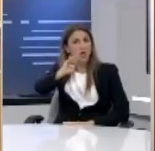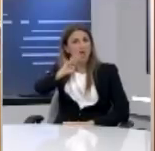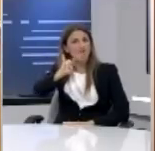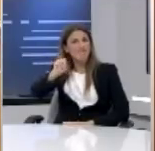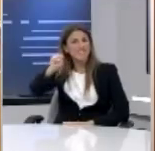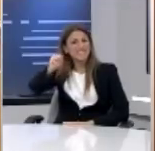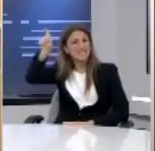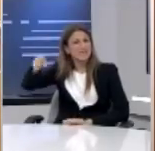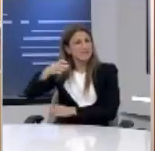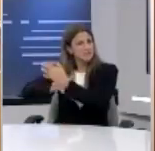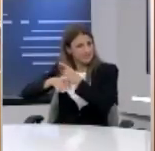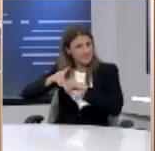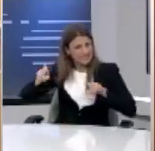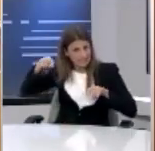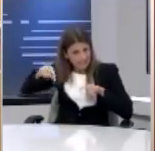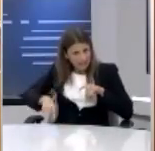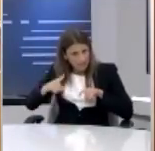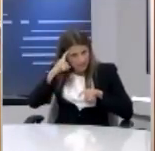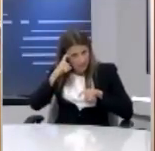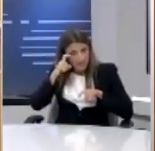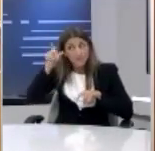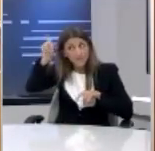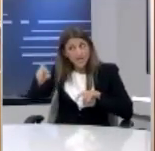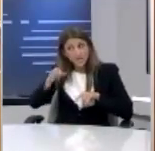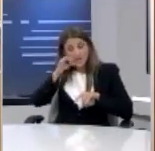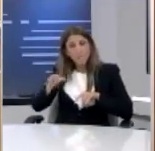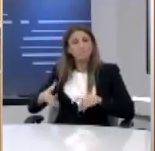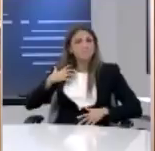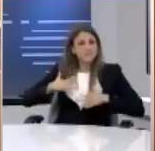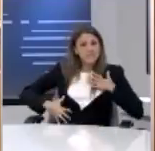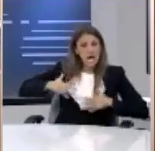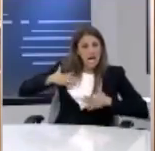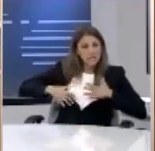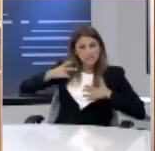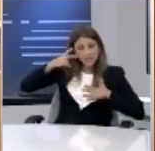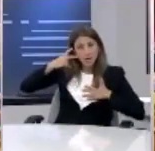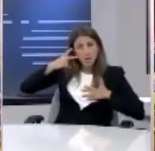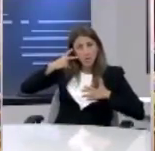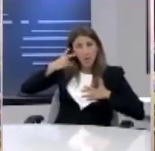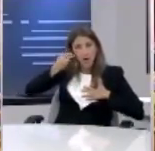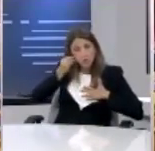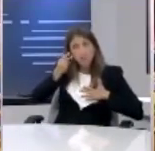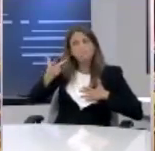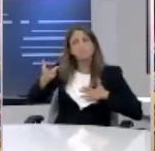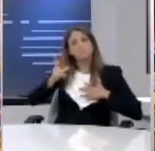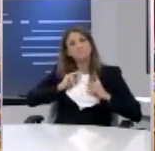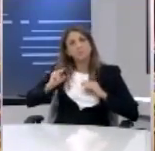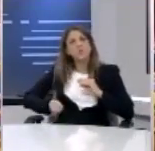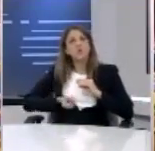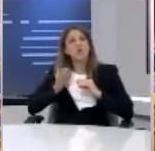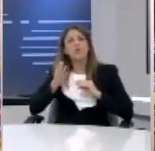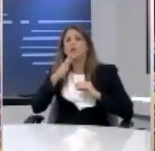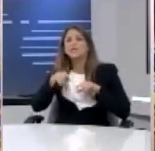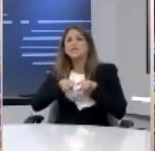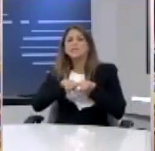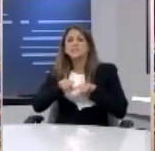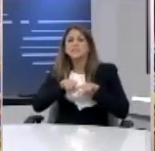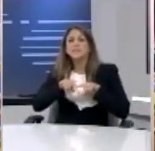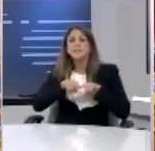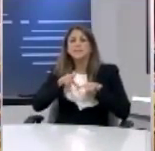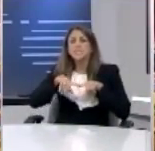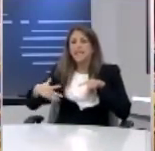Συντάσσομαι, είπε, με τις ανησυχίες που έχουν εκφραστεί για τις διευρυμένες δυνατότητες κράτησης των αιτήτων διεθνή